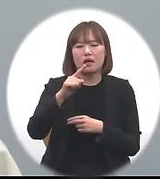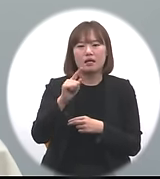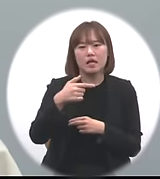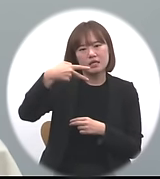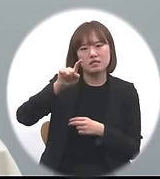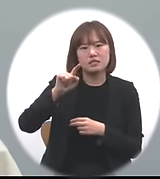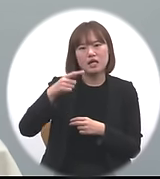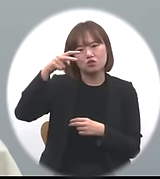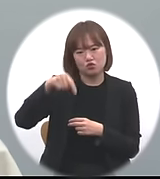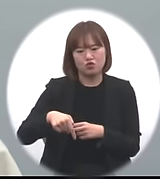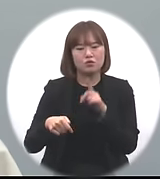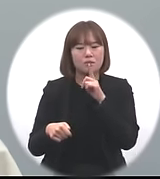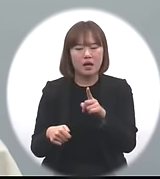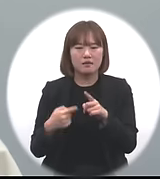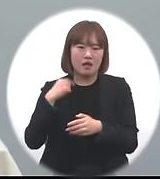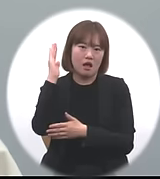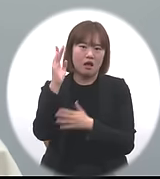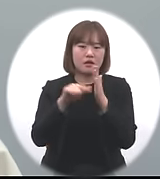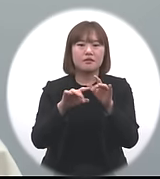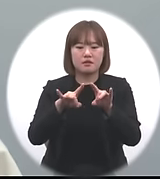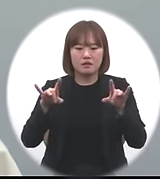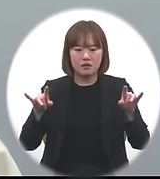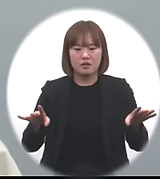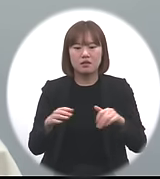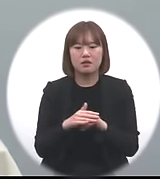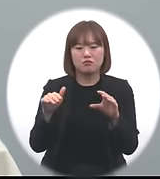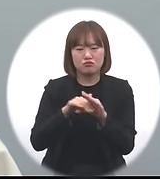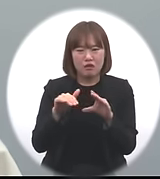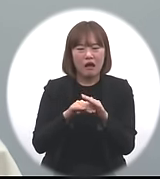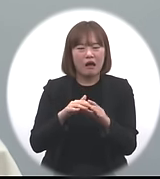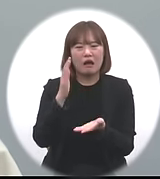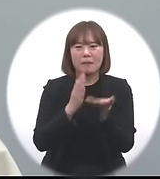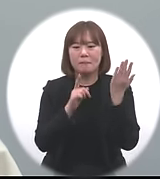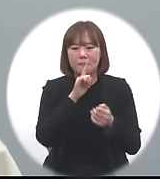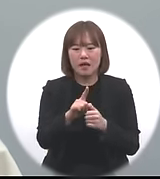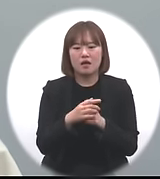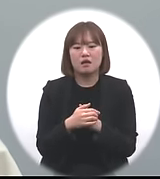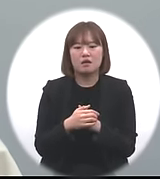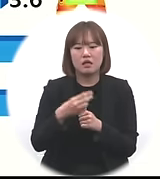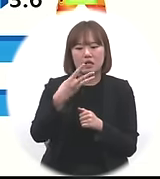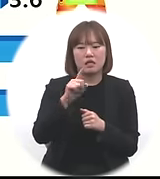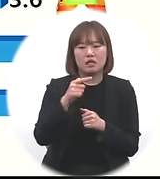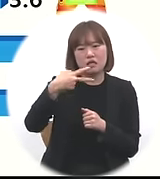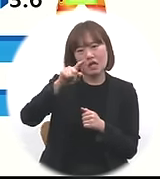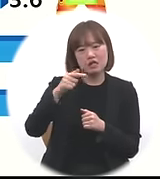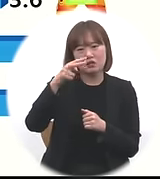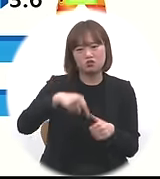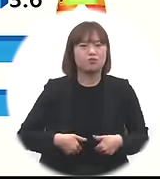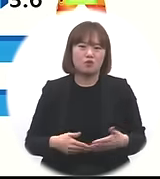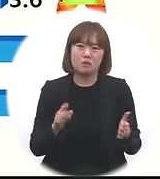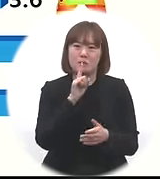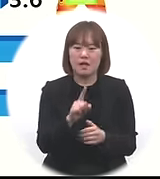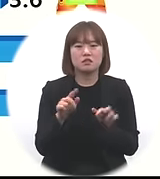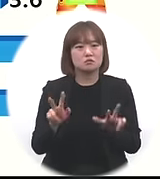있는 탄산수라는 것도 있습니다. 탄산수는 제가 강의할 때마다 정말 문화 4대주의라고 말씀을 드리는데, 우리나라는